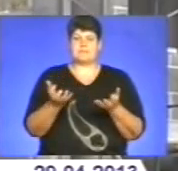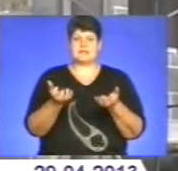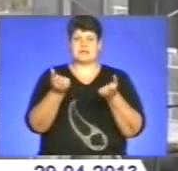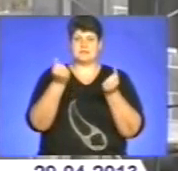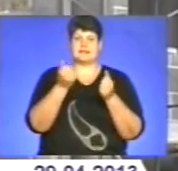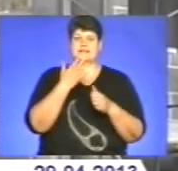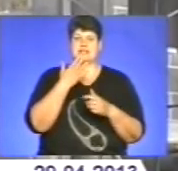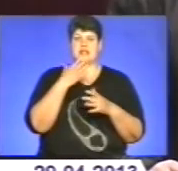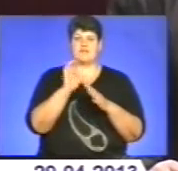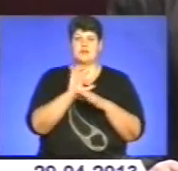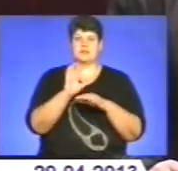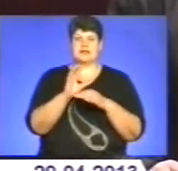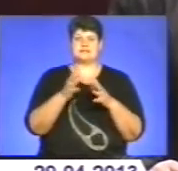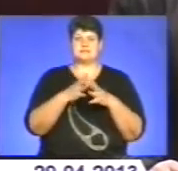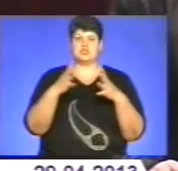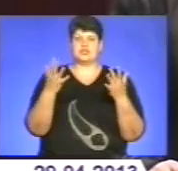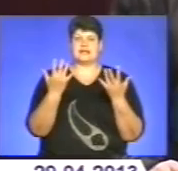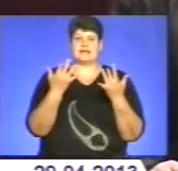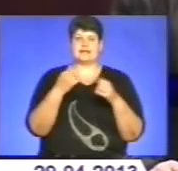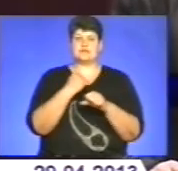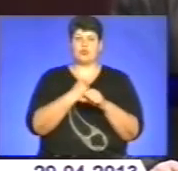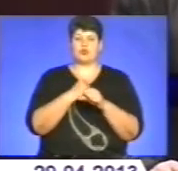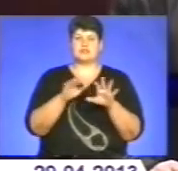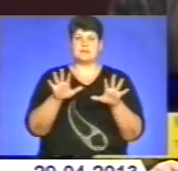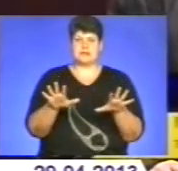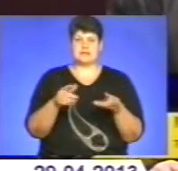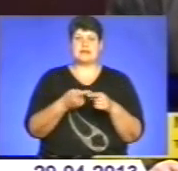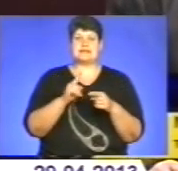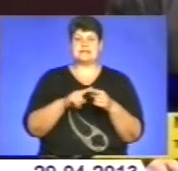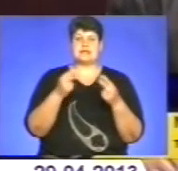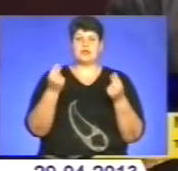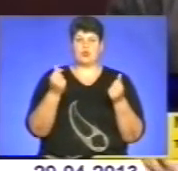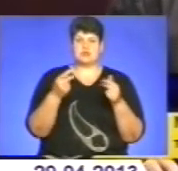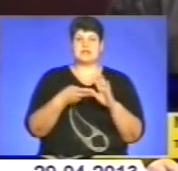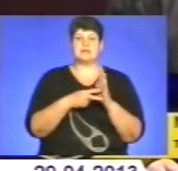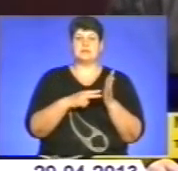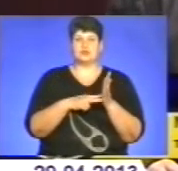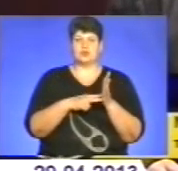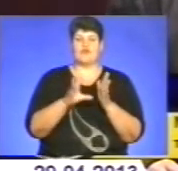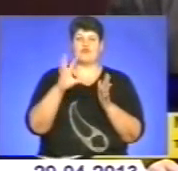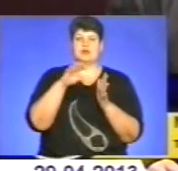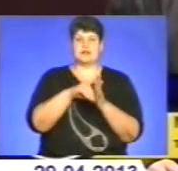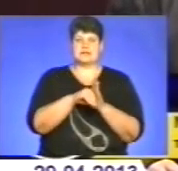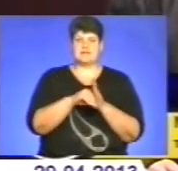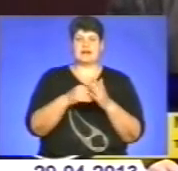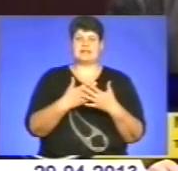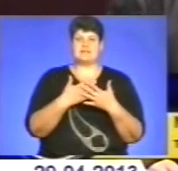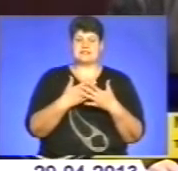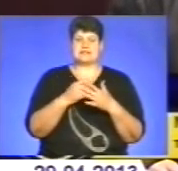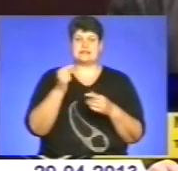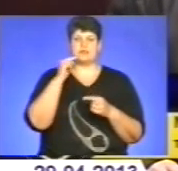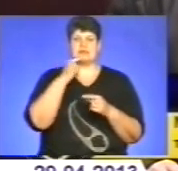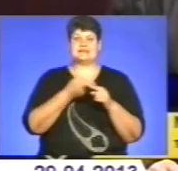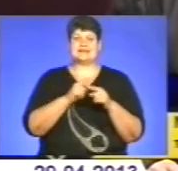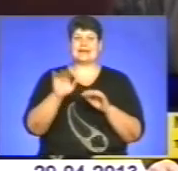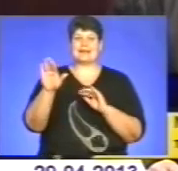робочих місць. Ці кошти, які плануються вкласти в активізацію економіки, це кредитні